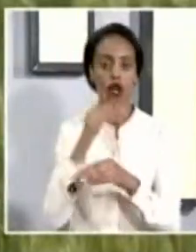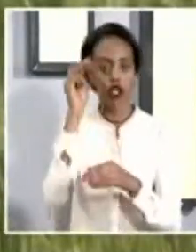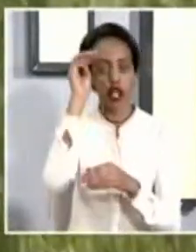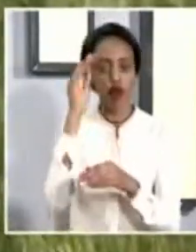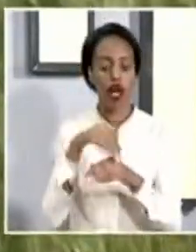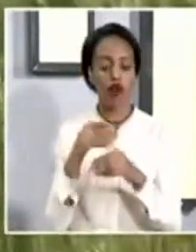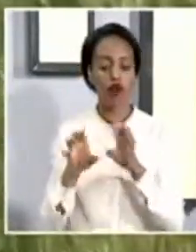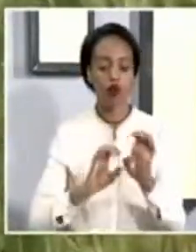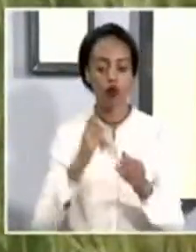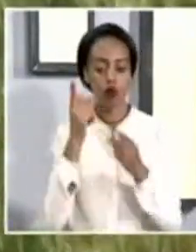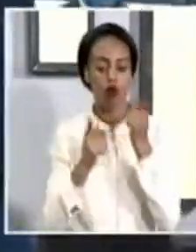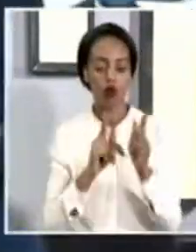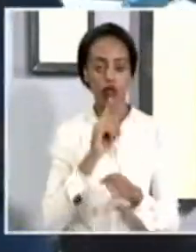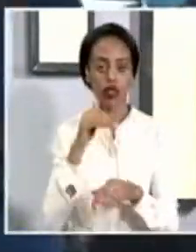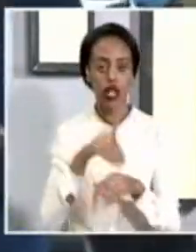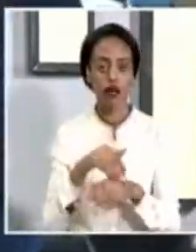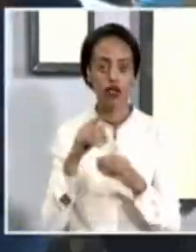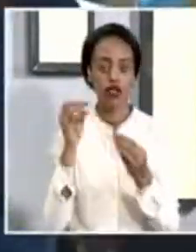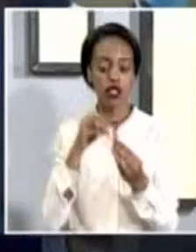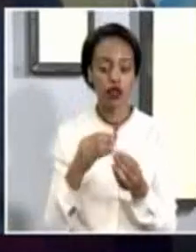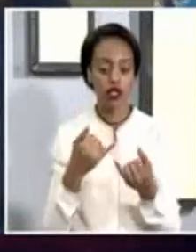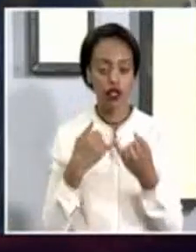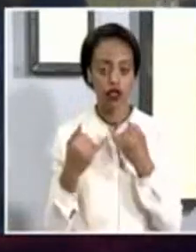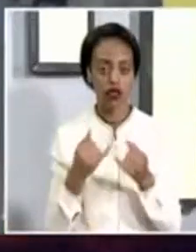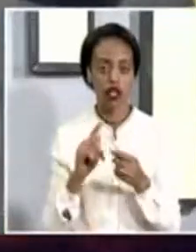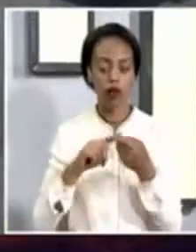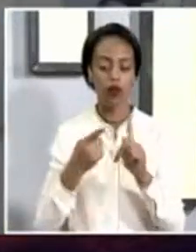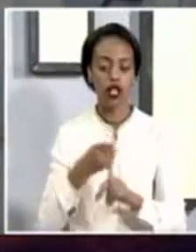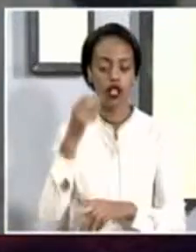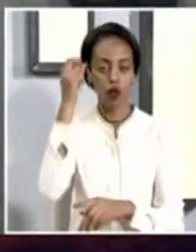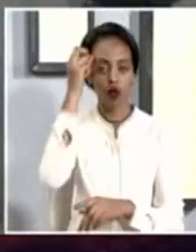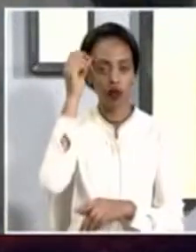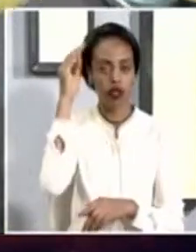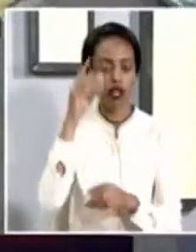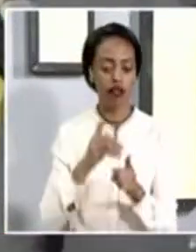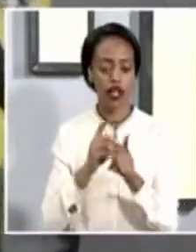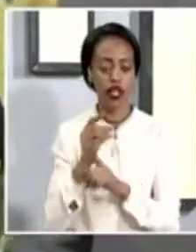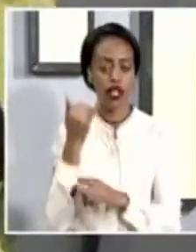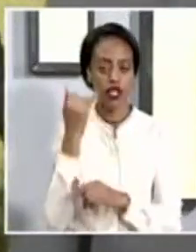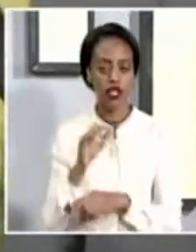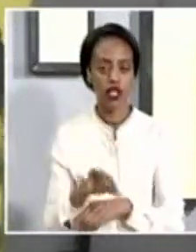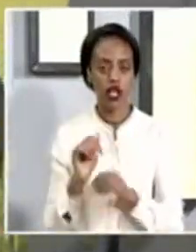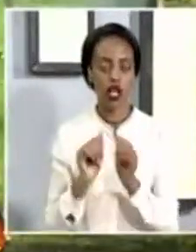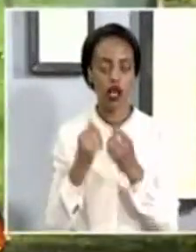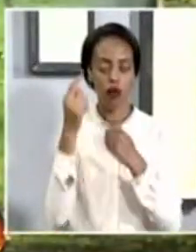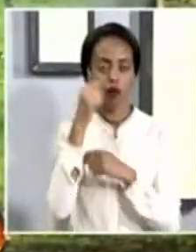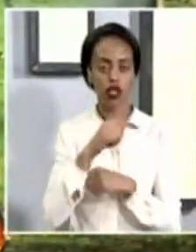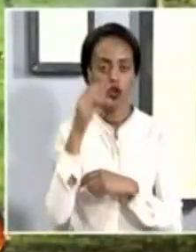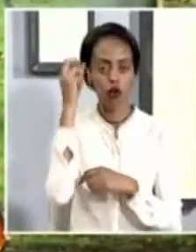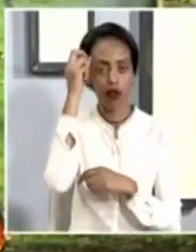ኣብ ዘሳለጥ ውዑደት እዩ ኣብ ዛዕባ ተወሳኪ ሓበሬታ ክበና መሳርሕትና ወልደ ምህረት ገዛኢ ኣብ ቀጥታ መስመር እዩ ዝርከብ ከመይ ውዕልካ ወልደ